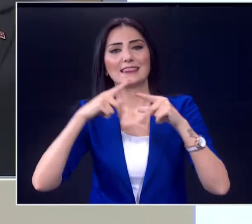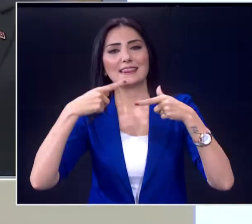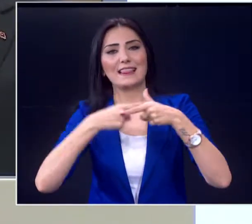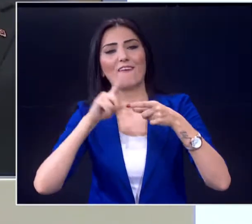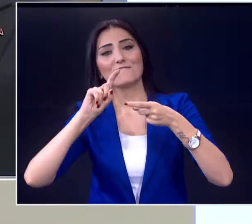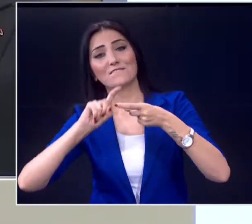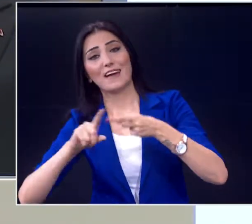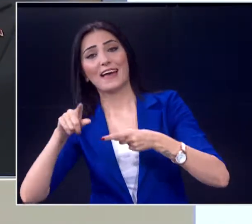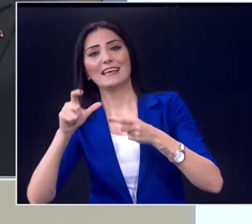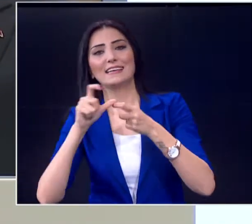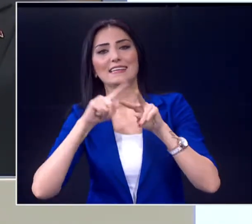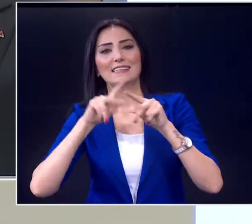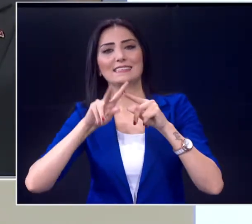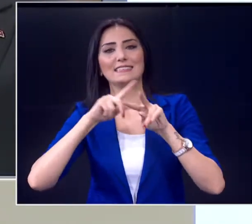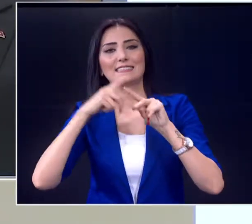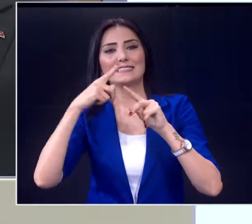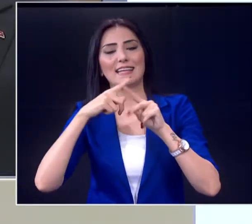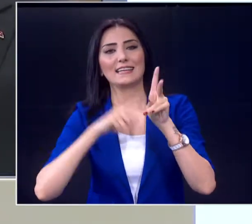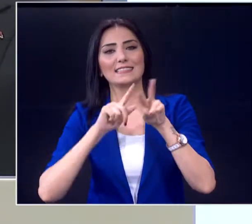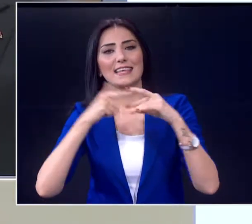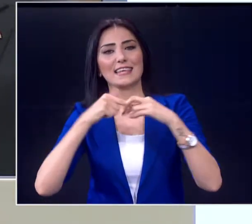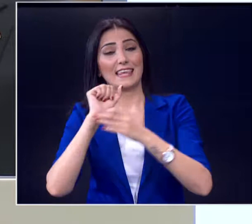sanatkarlarımıza teşekkür ediyorum.